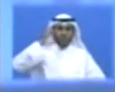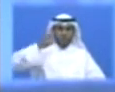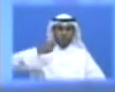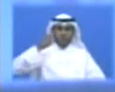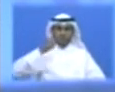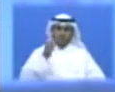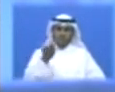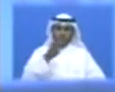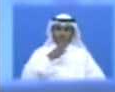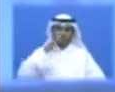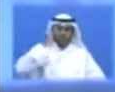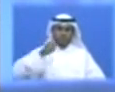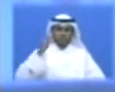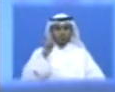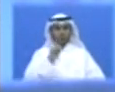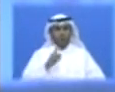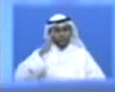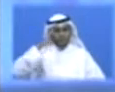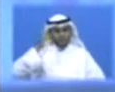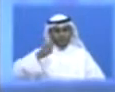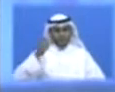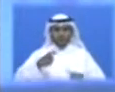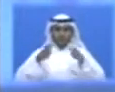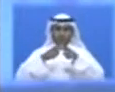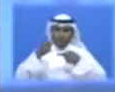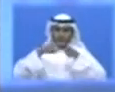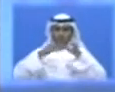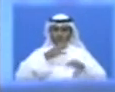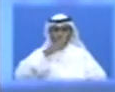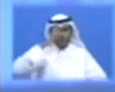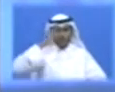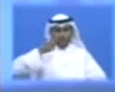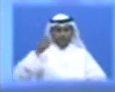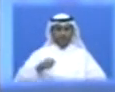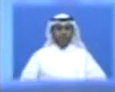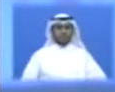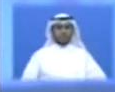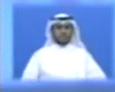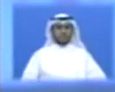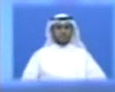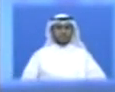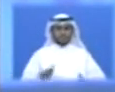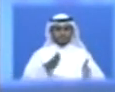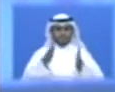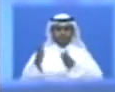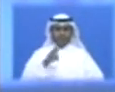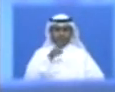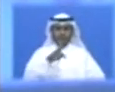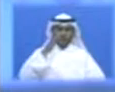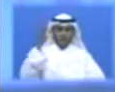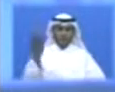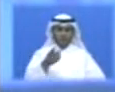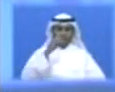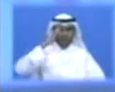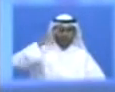أشرف الأنبياء والمرسلين سيدنا محمد وعلى آله وصحبه أجمعين، وبعد. قال رسول الله صلى الله